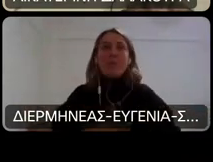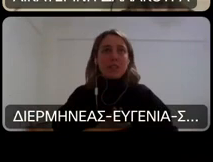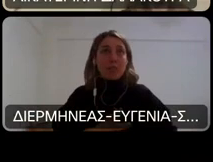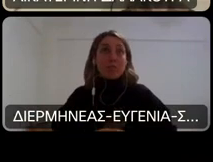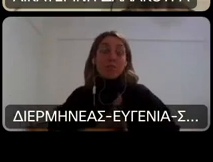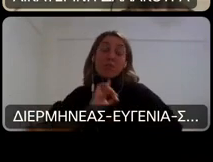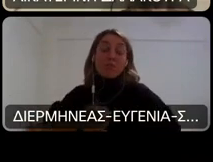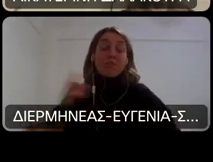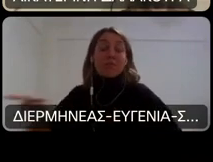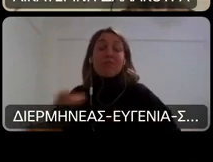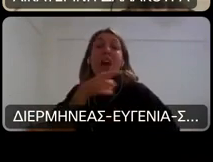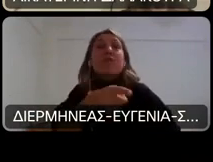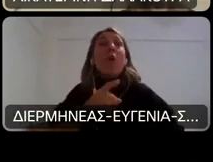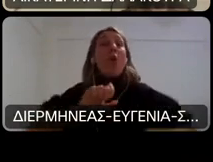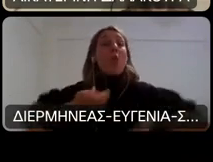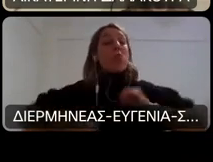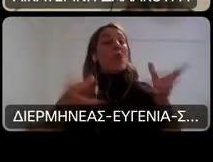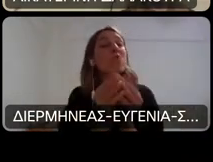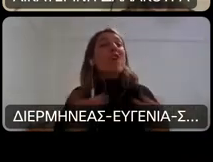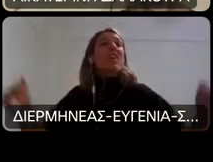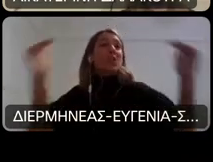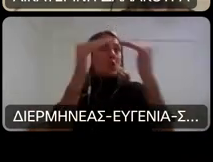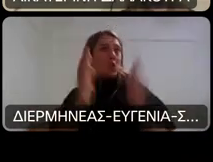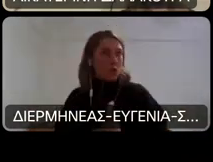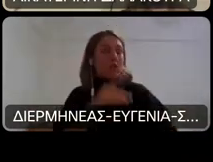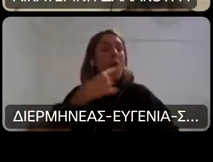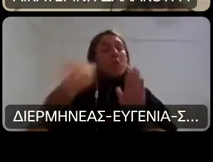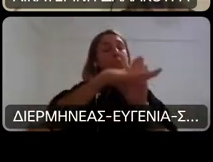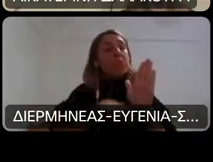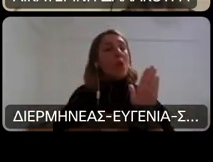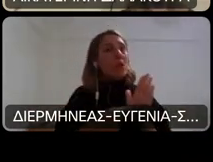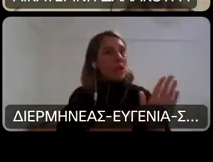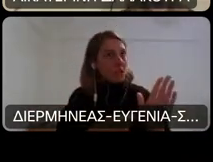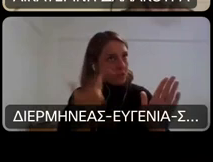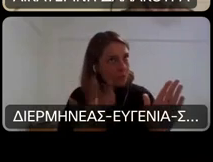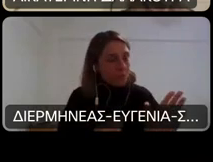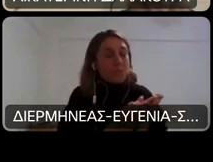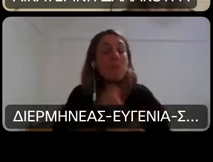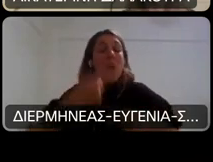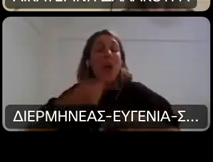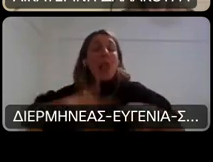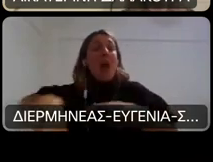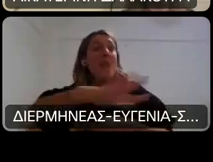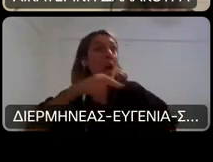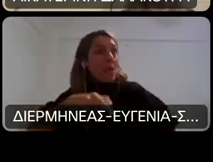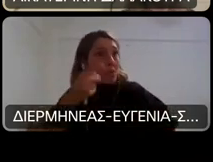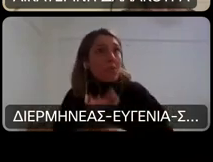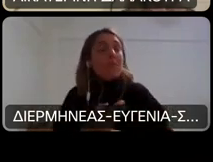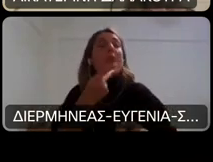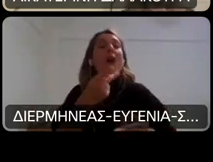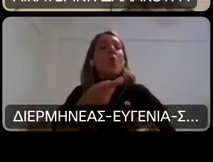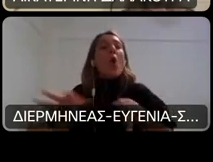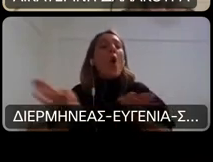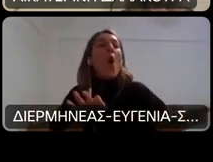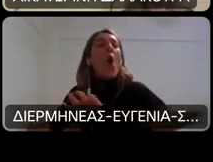για την ισότητα με τις πολιτικές εκεί αποτυπωμένες από τη δέσμευση της χώρας μας μέσω του εθνικού της οδικού χάρτη